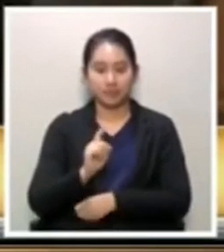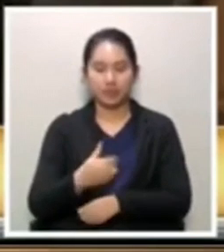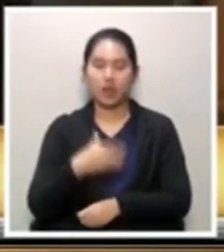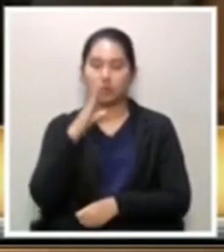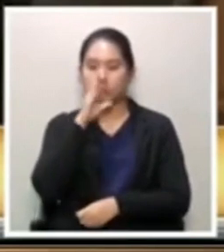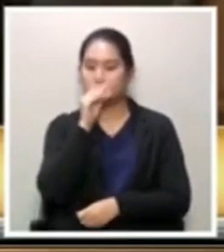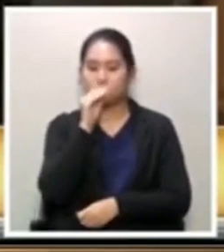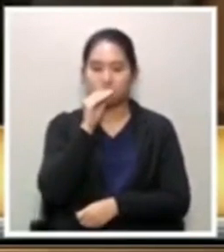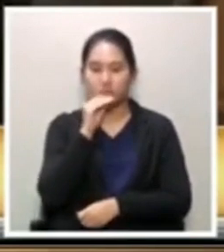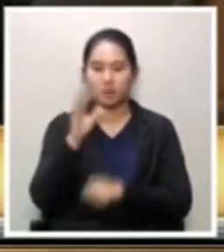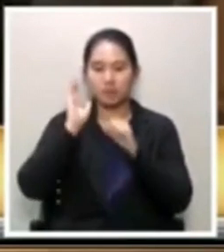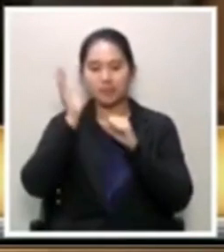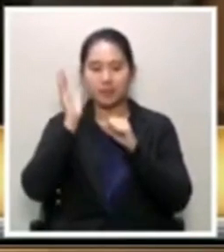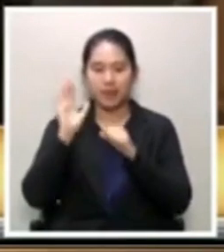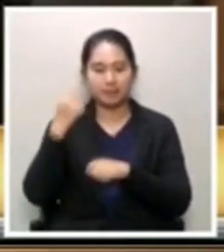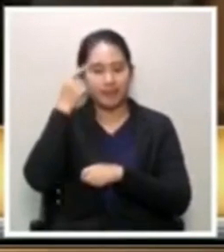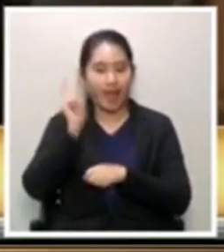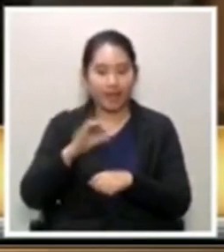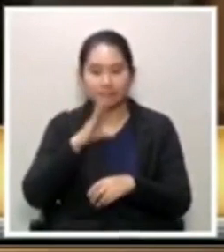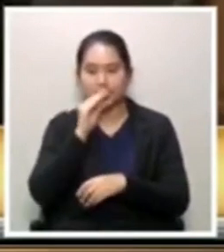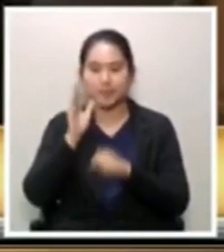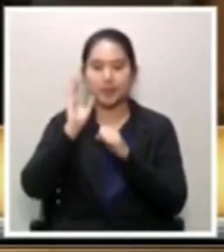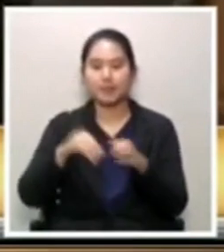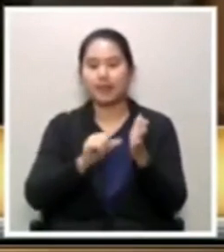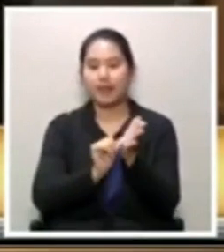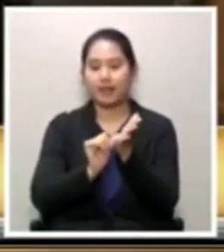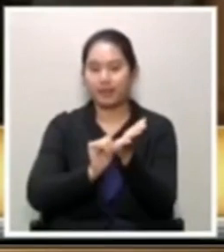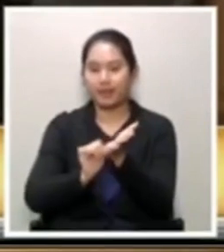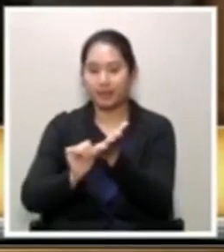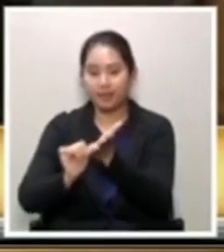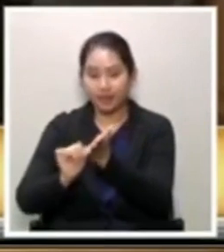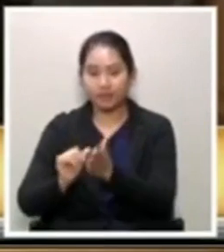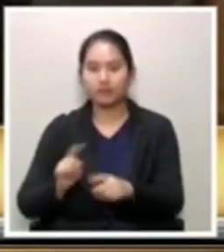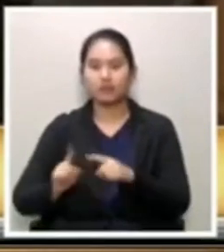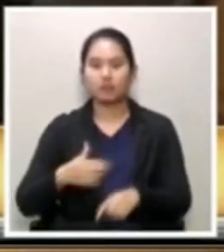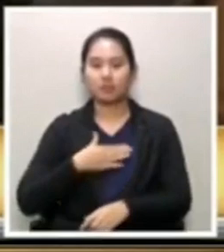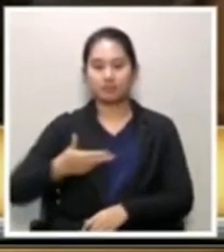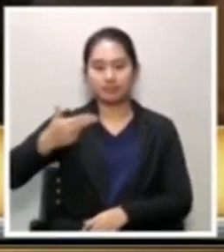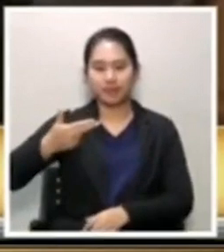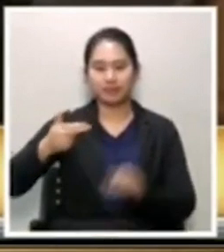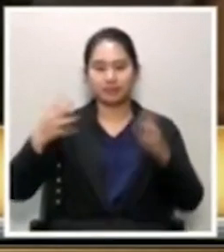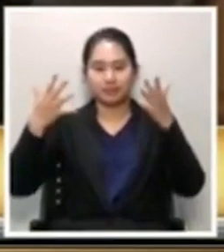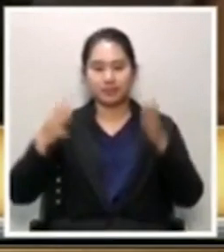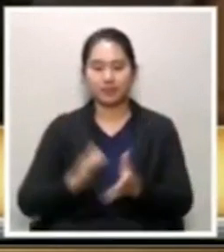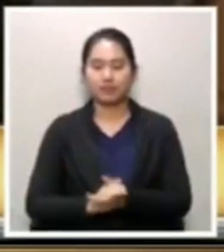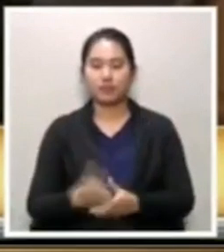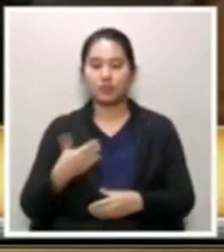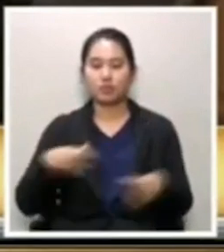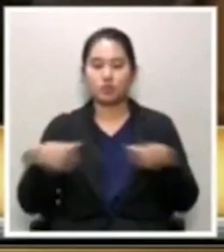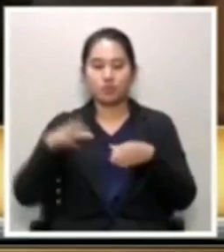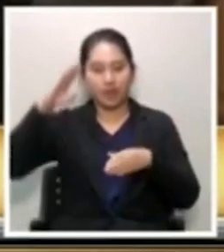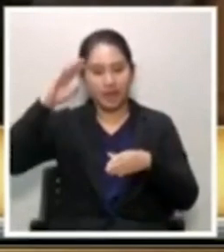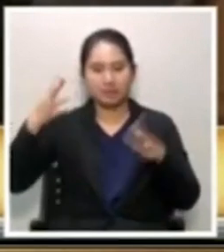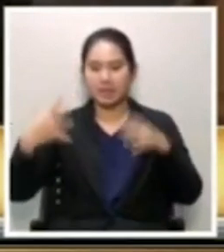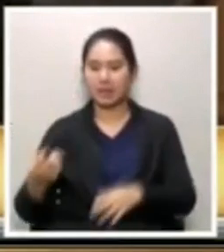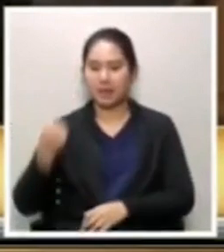พูดกันแสดงความคิดเห็นกันแล้วก็แก้กันตามระบบพวกผมไม่มีปืนครับพวกผมไม่มีกองทัพครับพวกผมไม่มีก